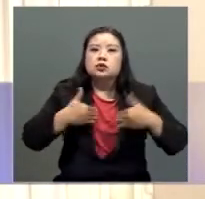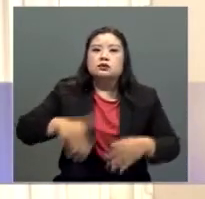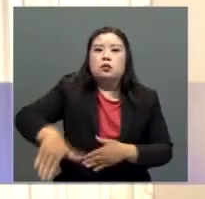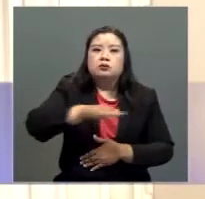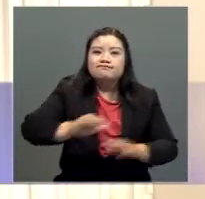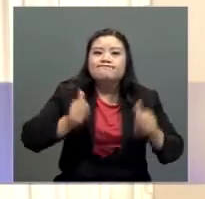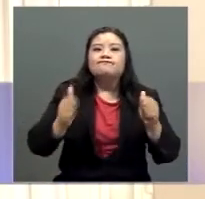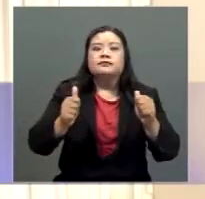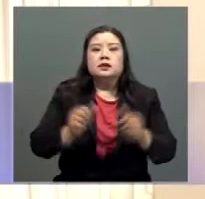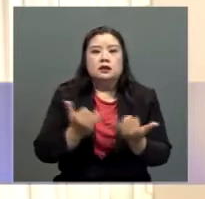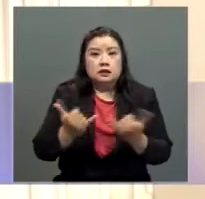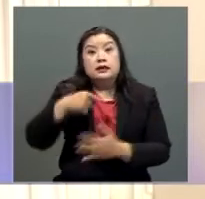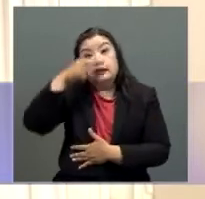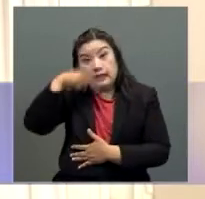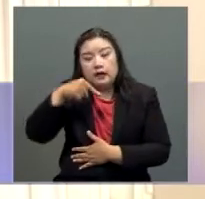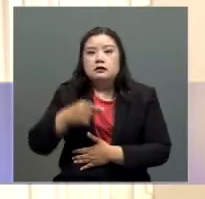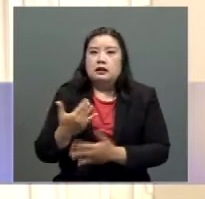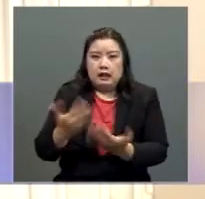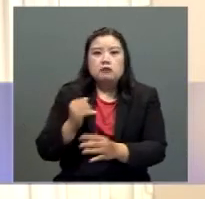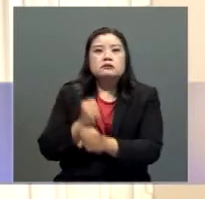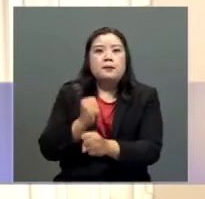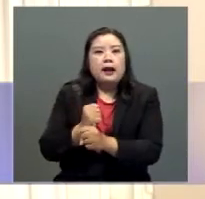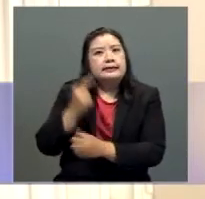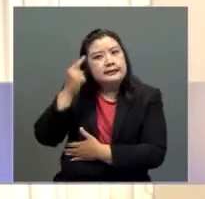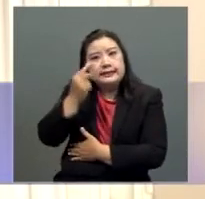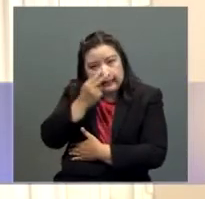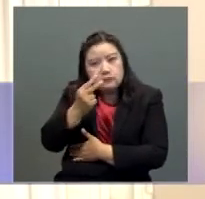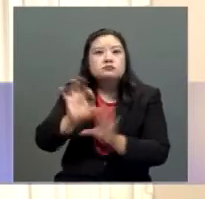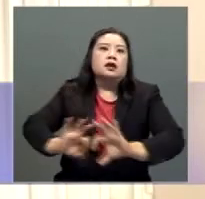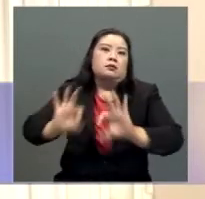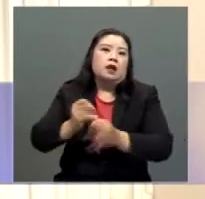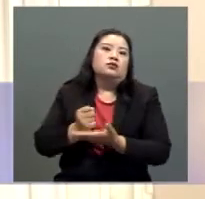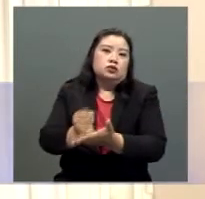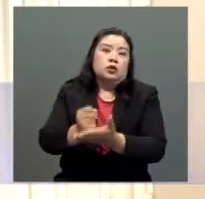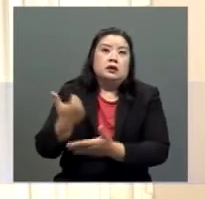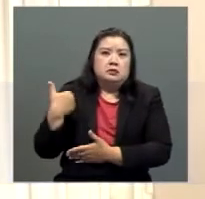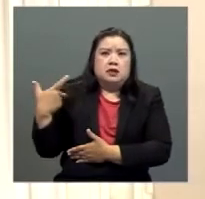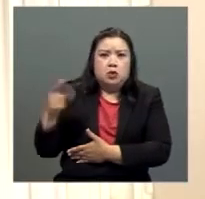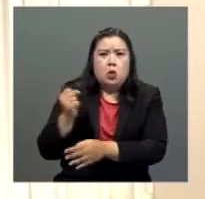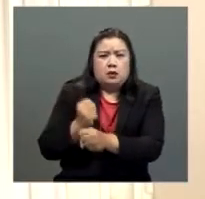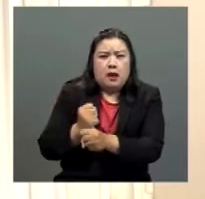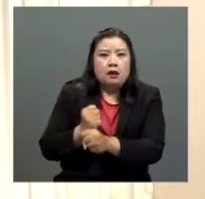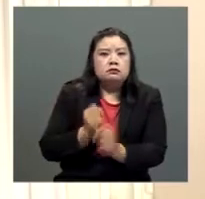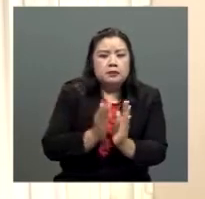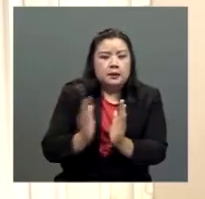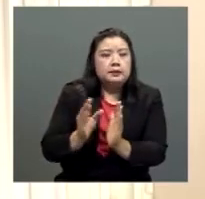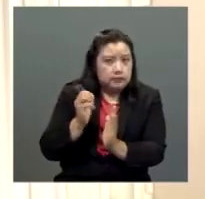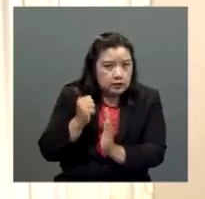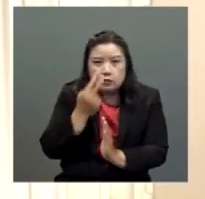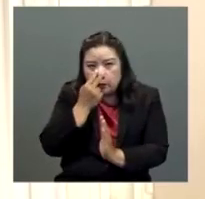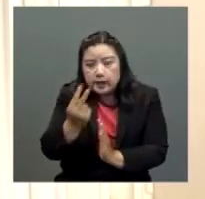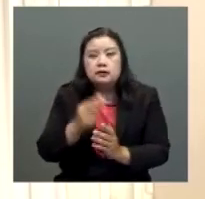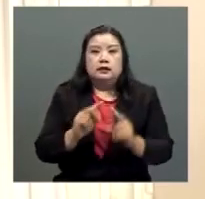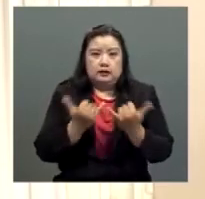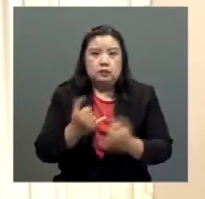ภาคส่วนในทีมประเทศไทยได้เริ่มลงมือทำอะไรที่สำคัญและมีประโยชน์ไปแล้วหลายอย่างแต่วันนี้ผมต้องการ